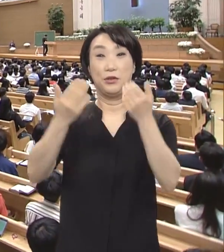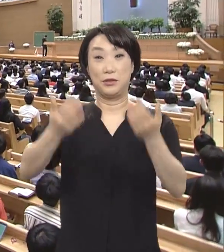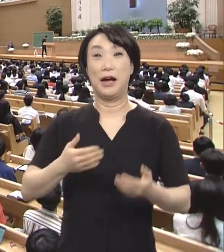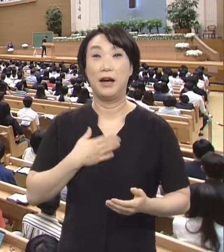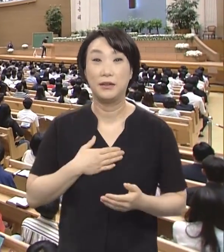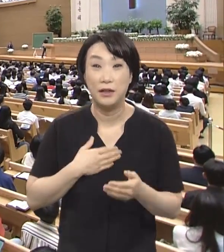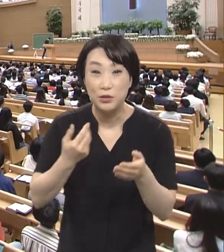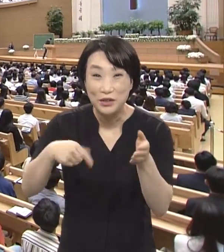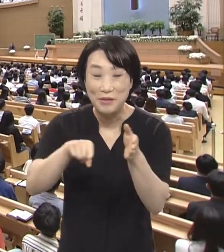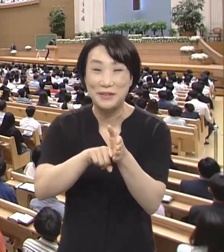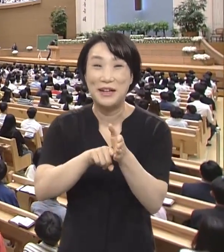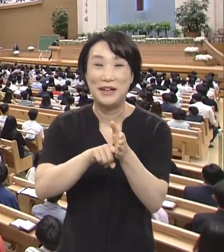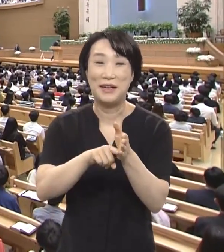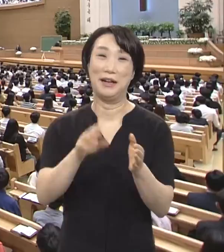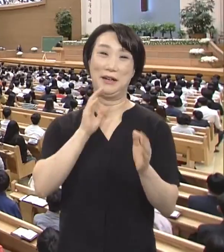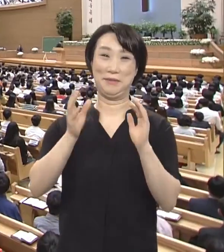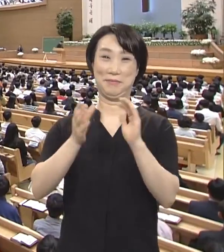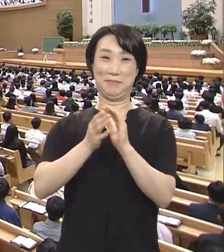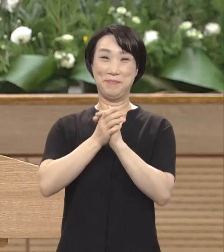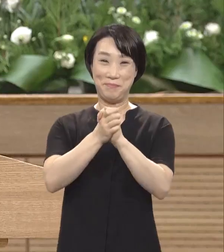아멘.